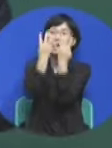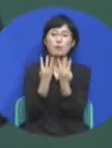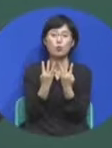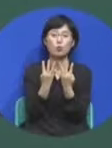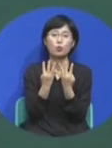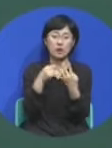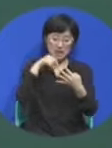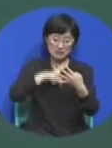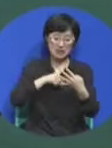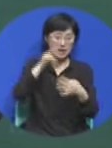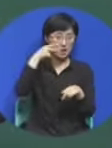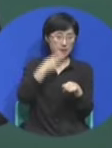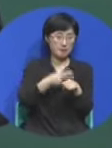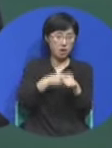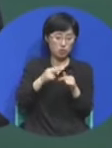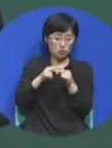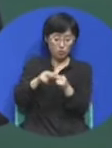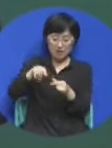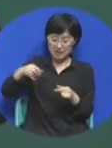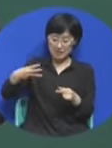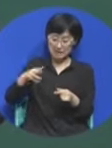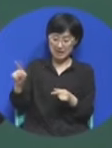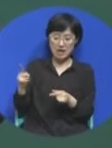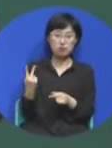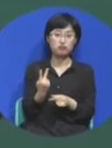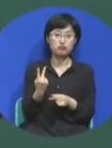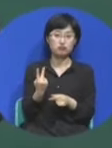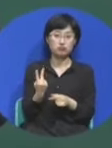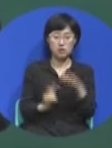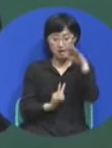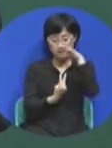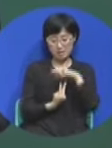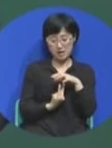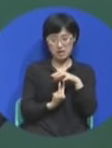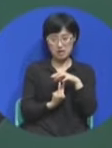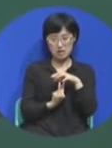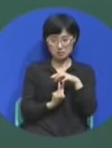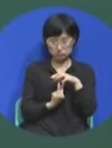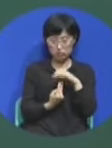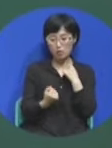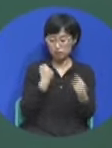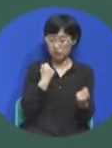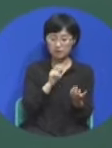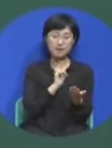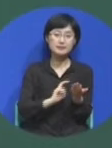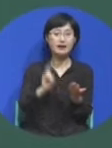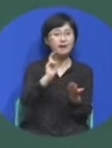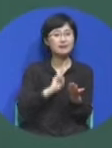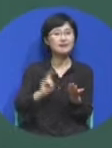빌립보 감옥에서 기도하고 찬송하는 이야기가 나옵니다.